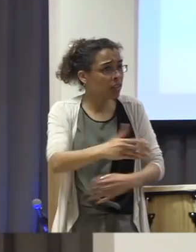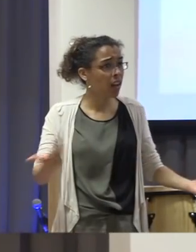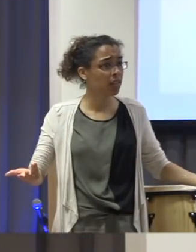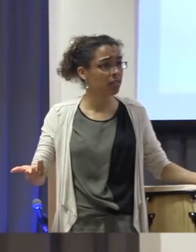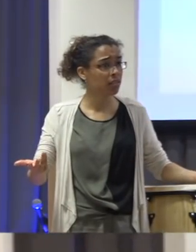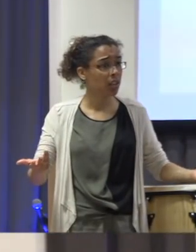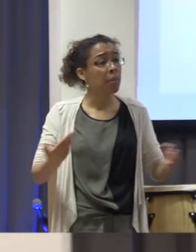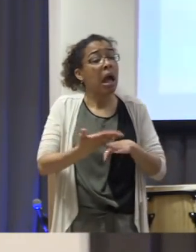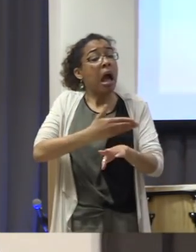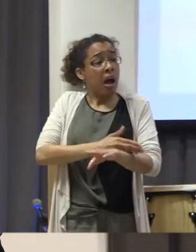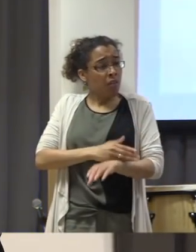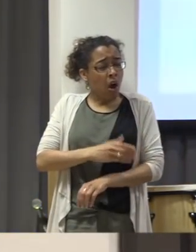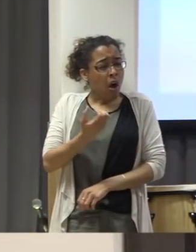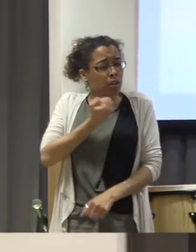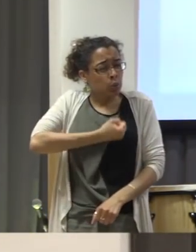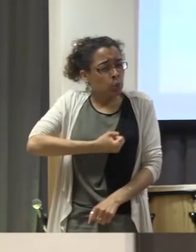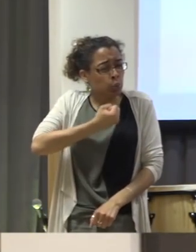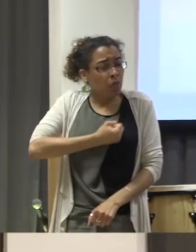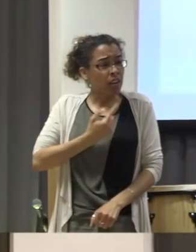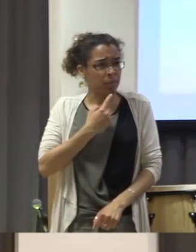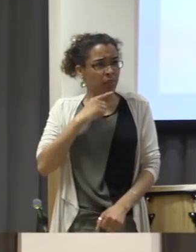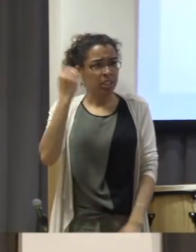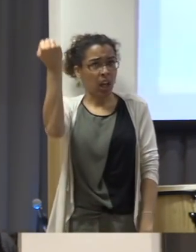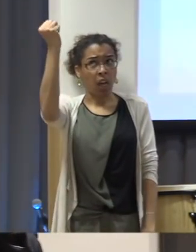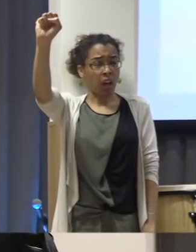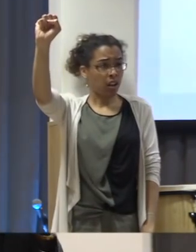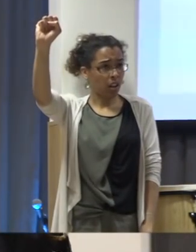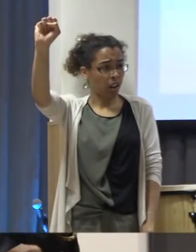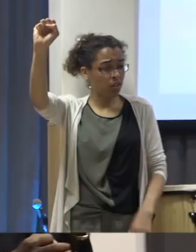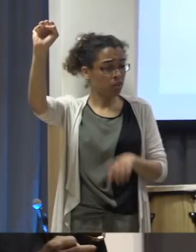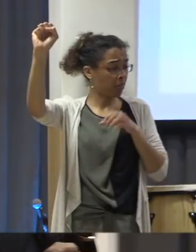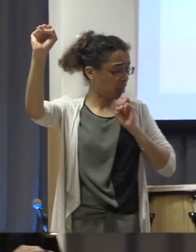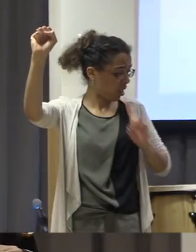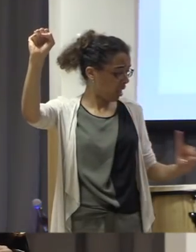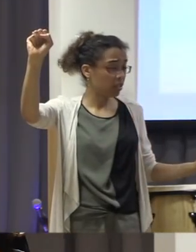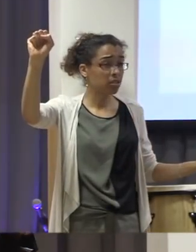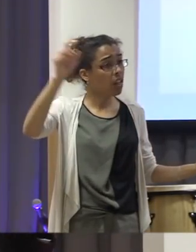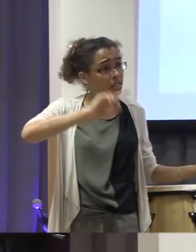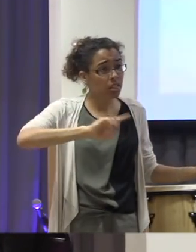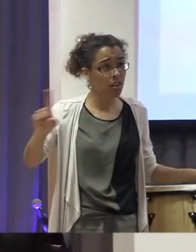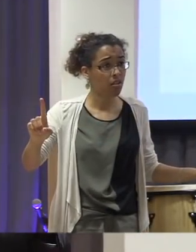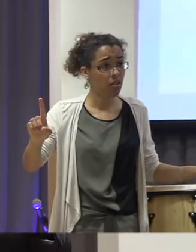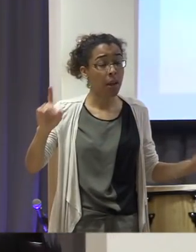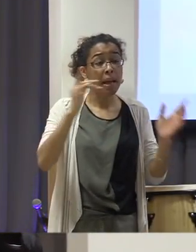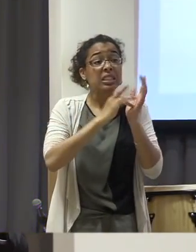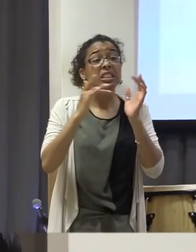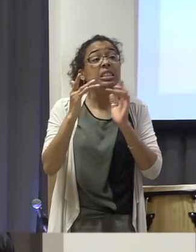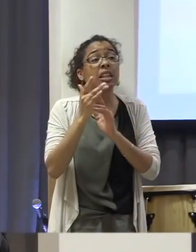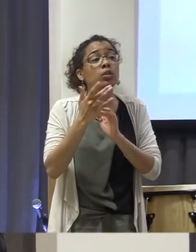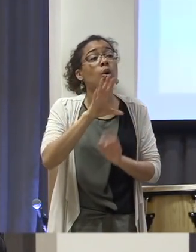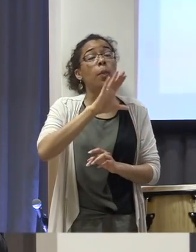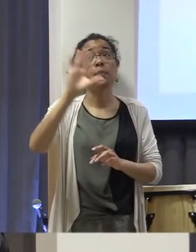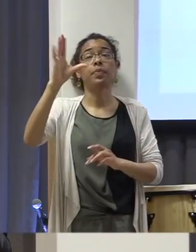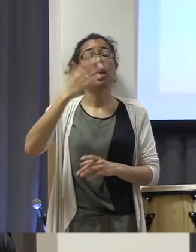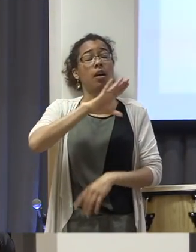la souffrance. Autrement, Dieu s'est détourné de l'enfant, de l'homme qu'il a créé à son image. Mais par Jésus, Dieu nous a